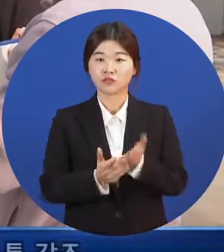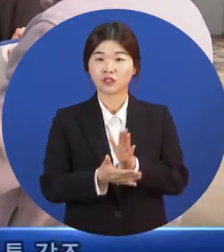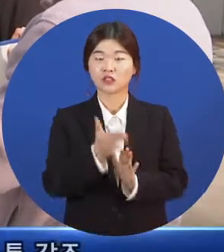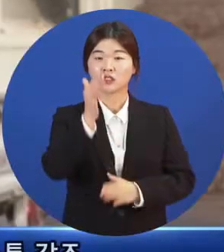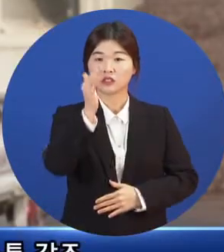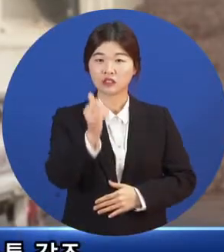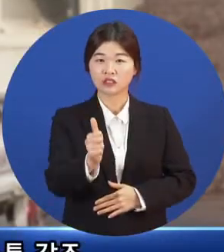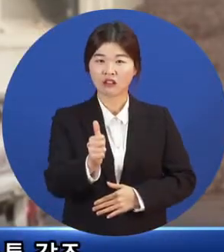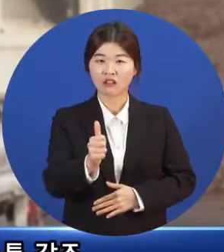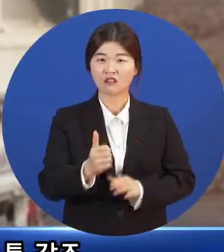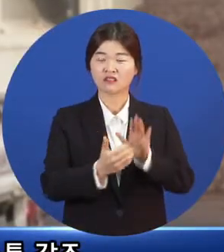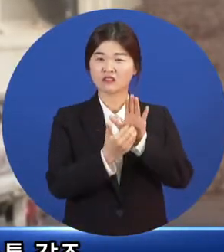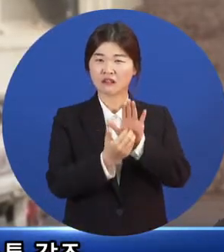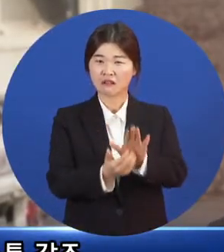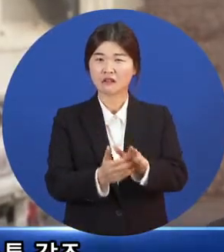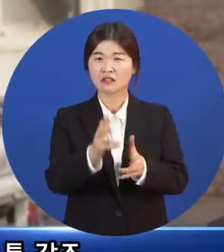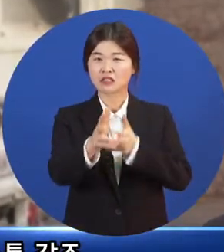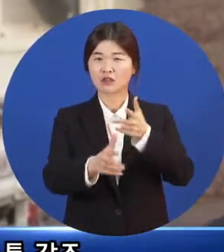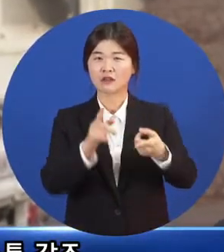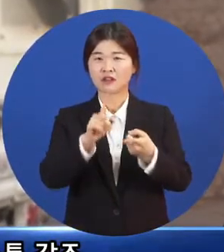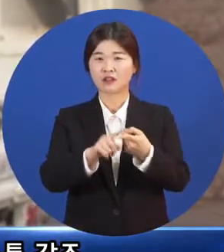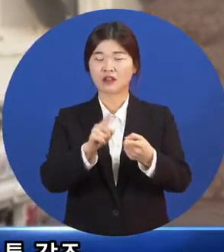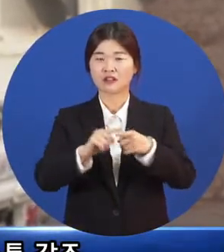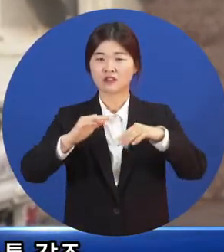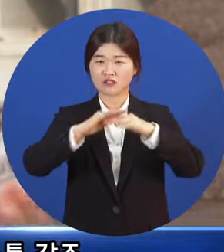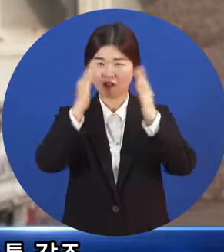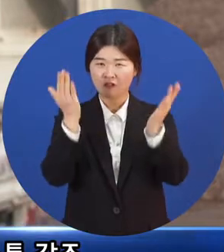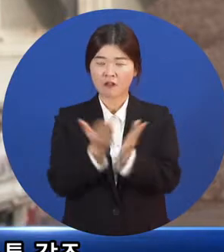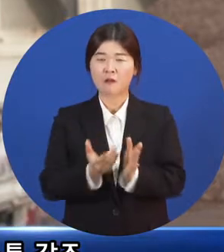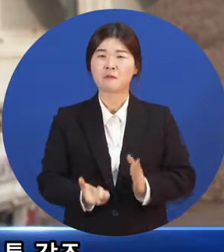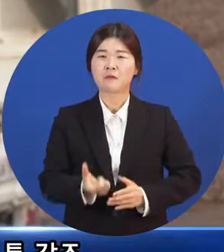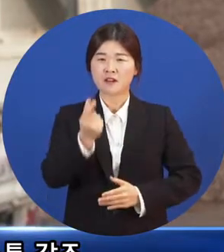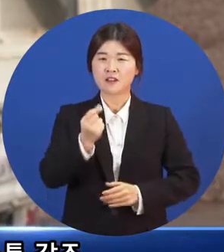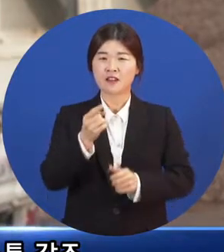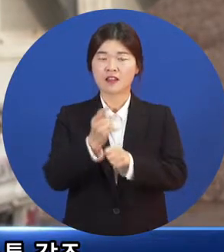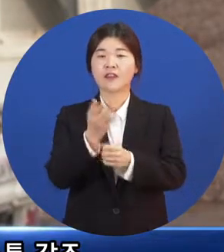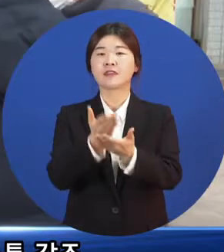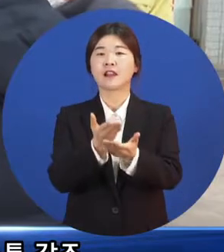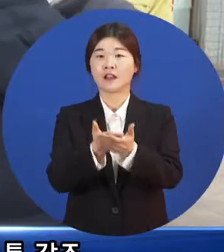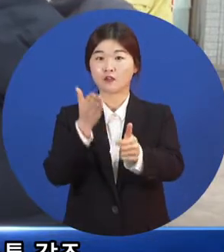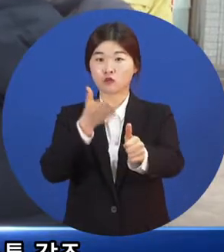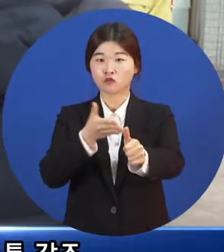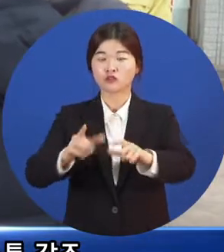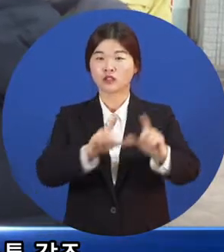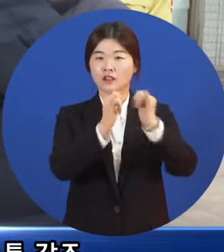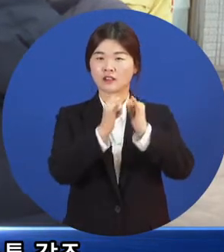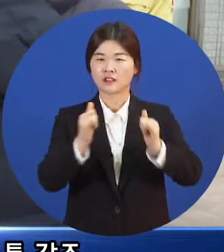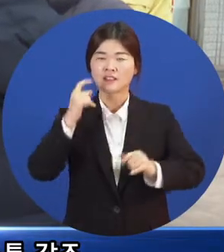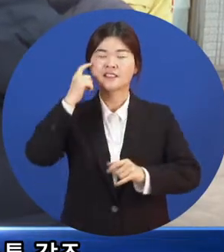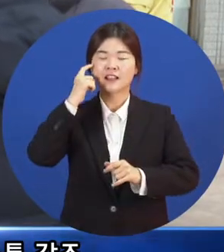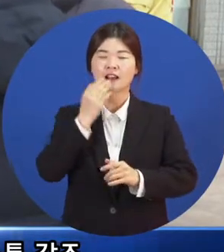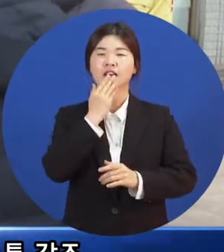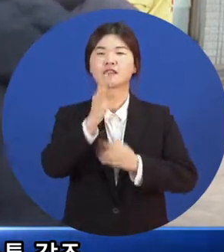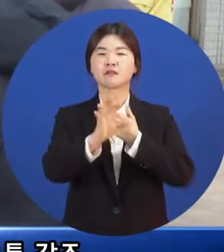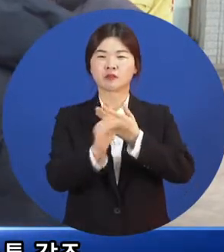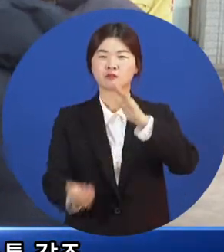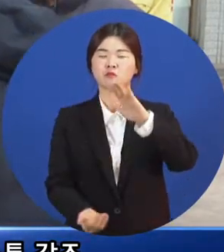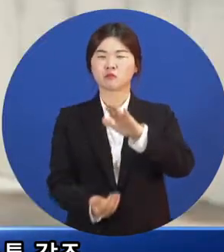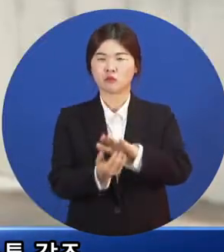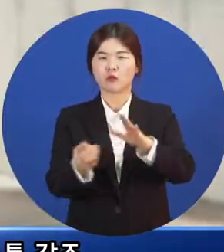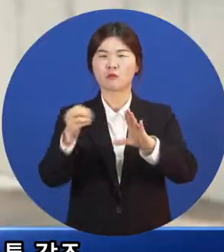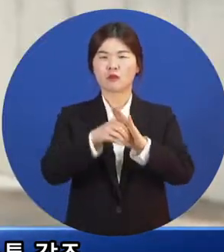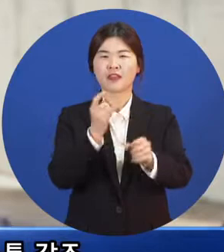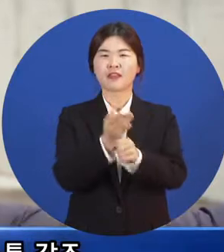안동구 시장은 지방하천 재예방 사업의 신속한 사업 추진 당부와 함께 지역 주민 의견이 최대한 반영될